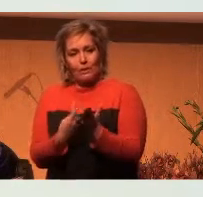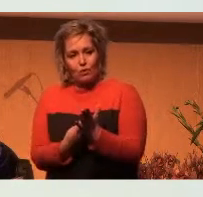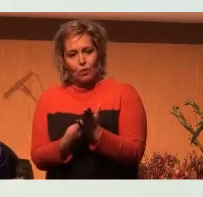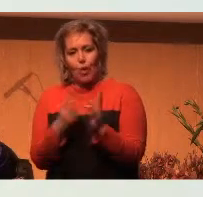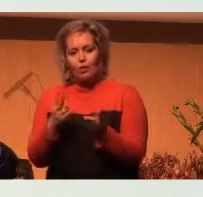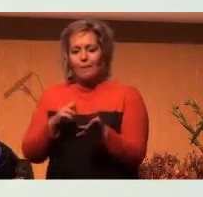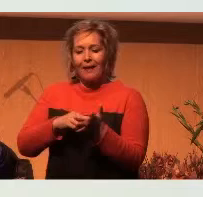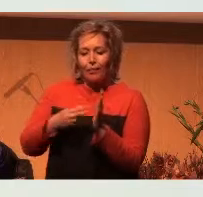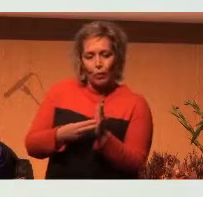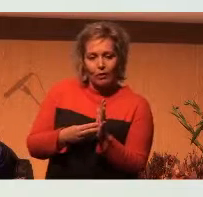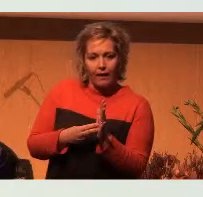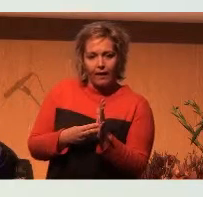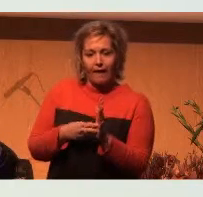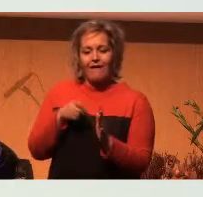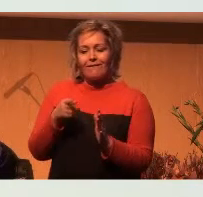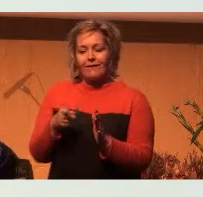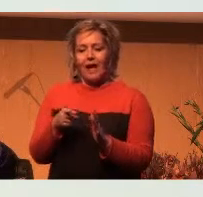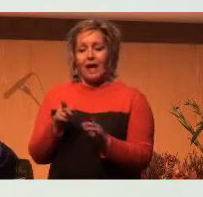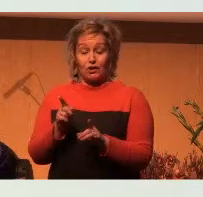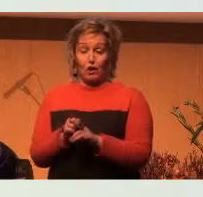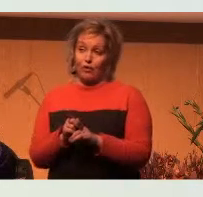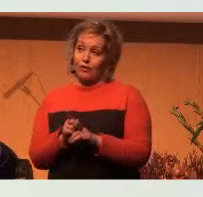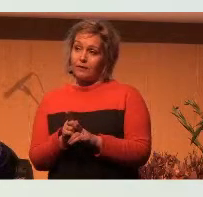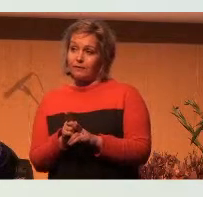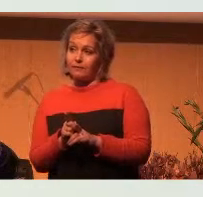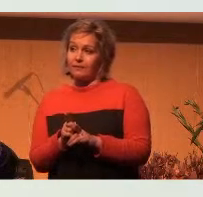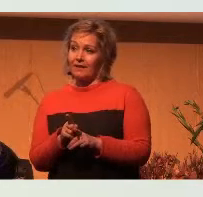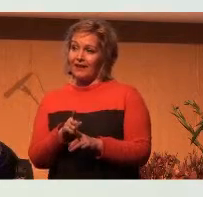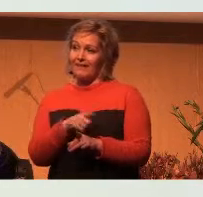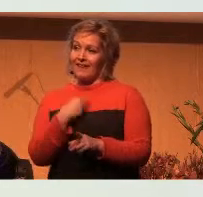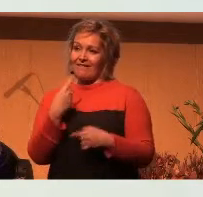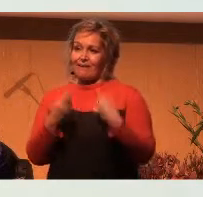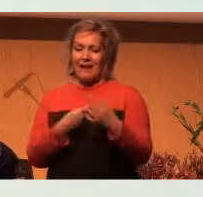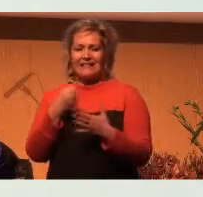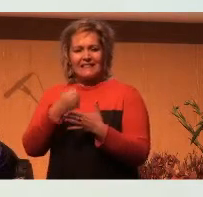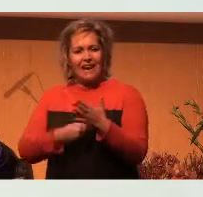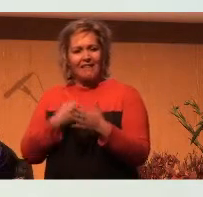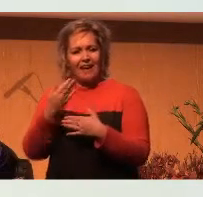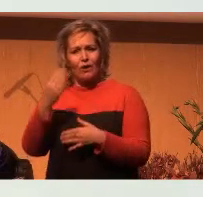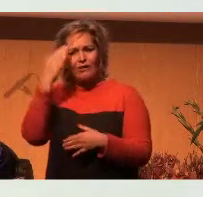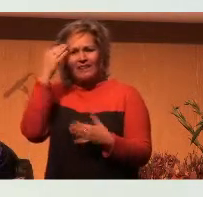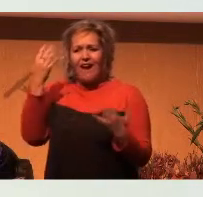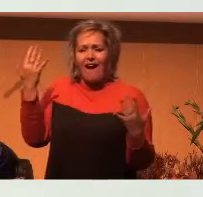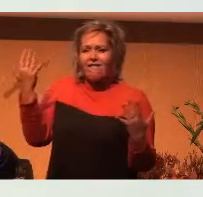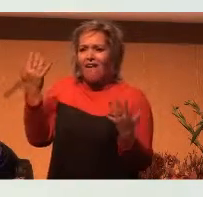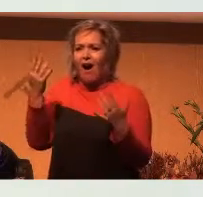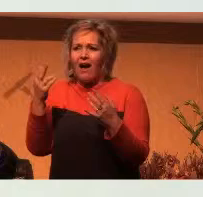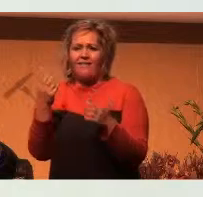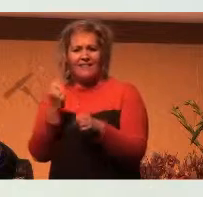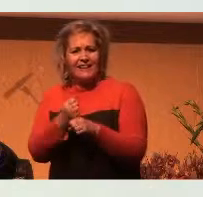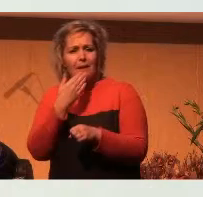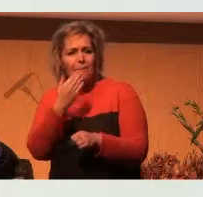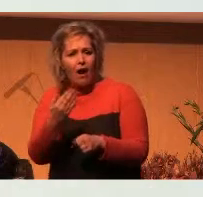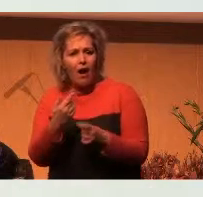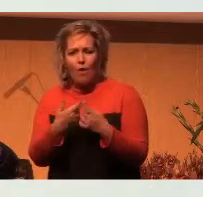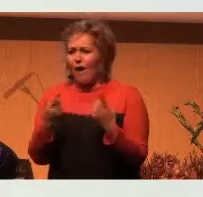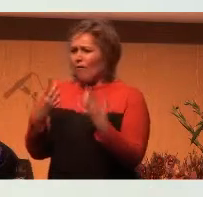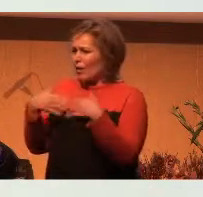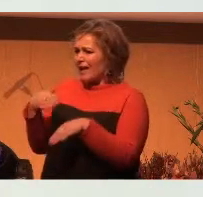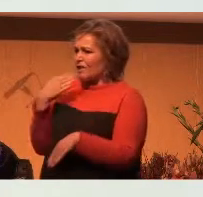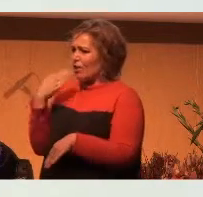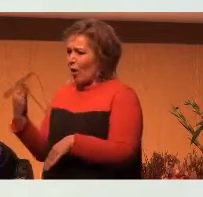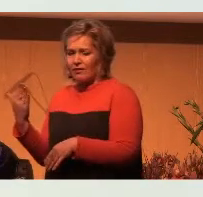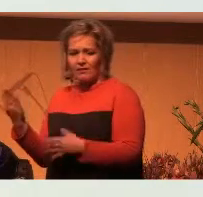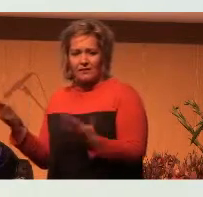også metoder. For det nok sånn at vi fremdeles strever litt etter å vite hva det som virkelig bra, og hva det som ikke fungerer så